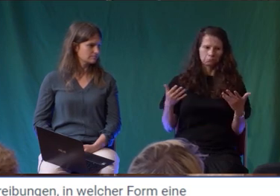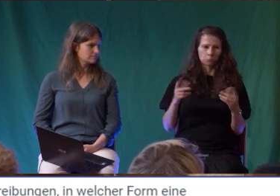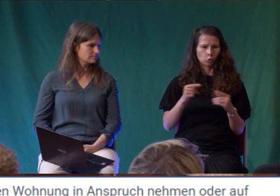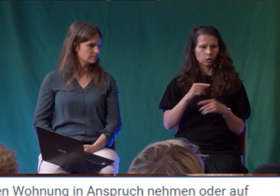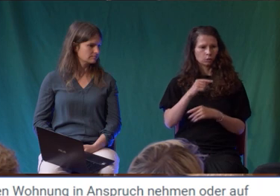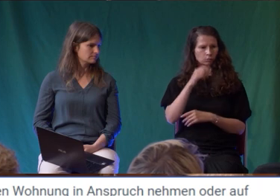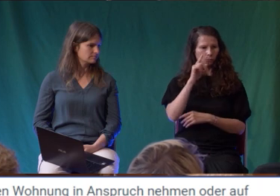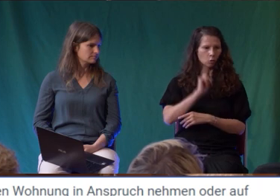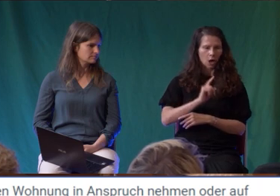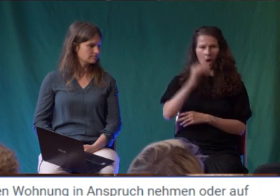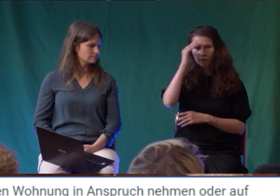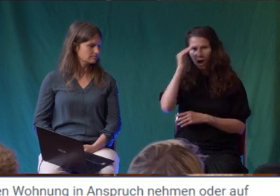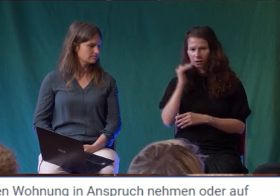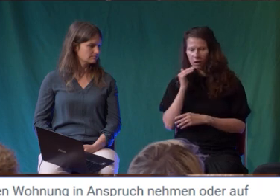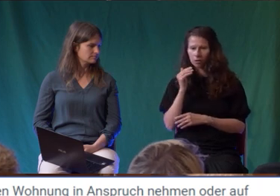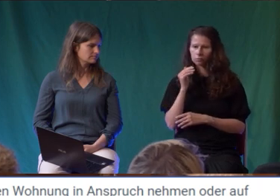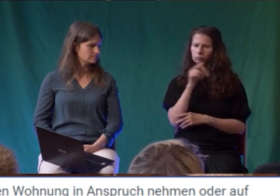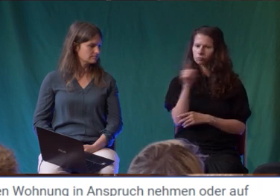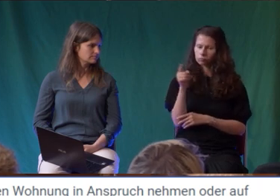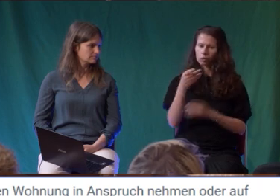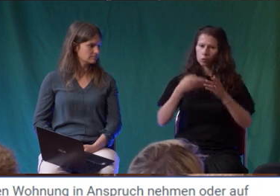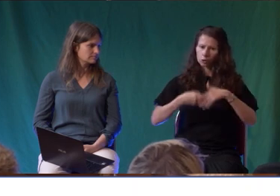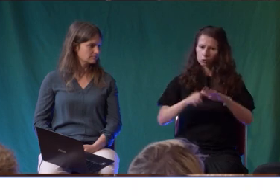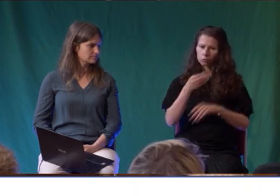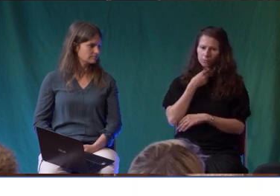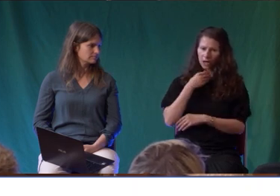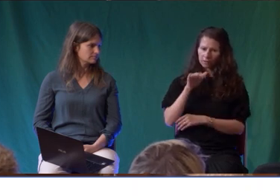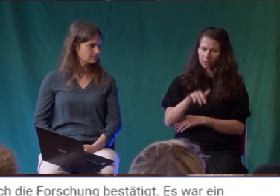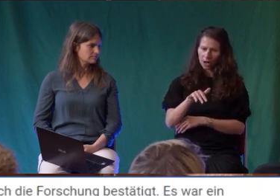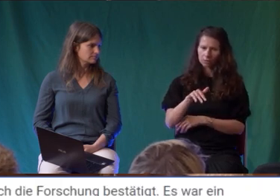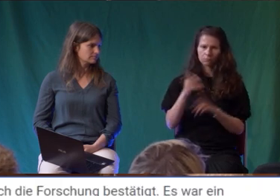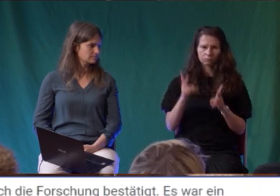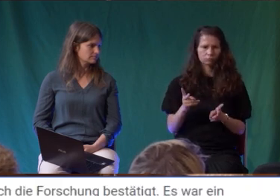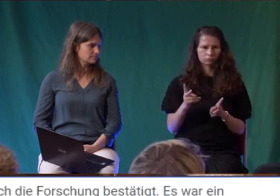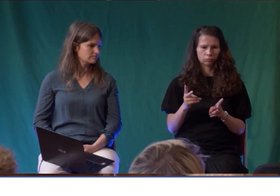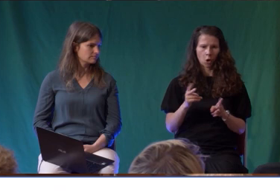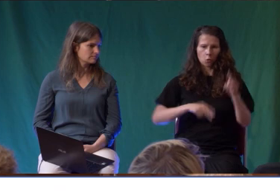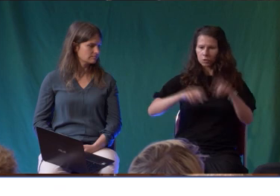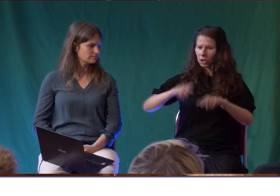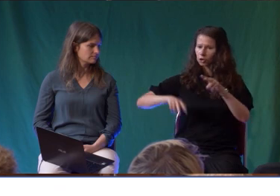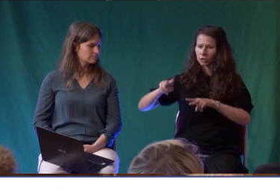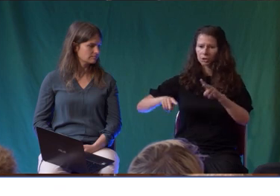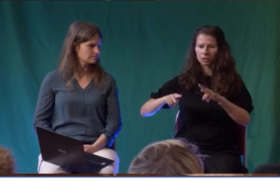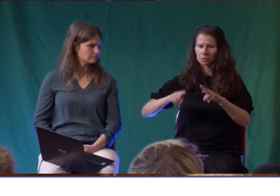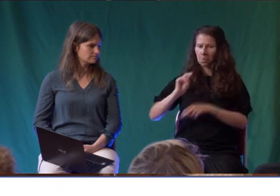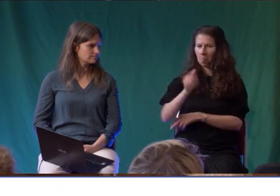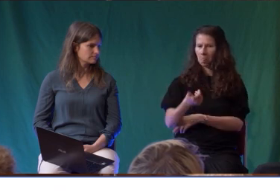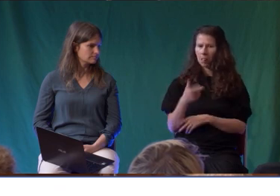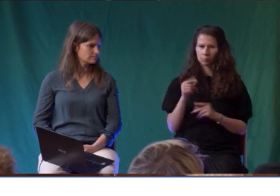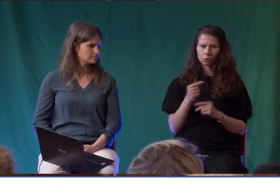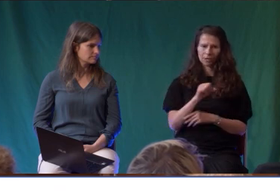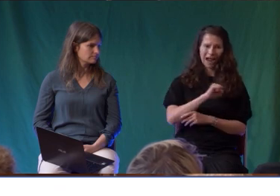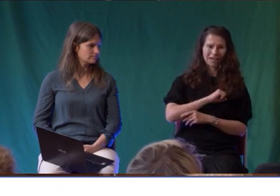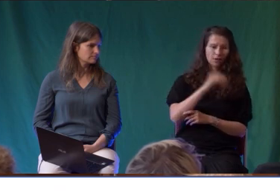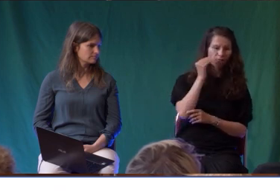und Väter die Unterstützungsbedarf haben unterscheiden sich eigentlich gar nicht großartig also die die in der eigenen Wohnung sind und die in